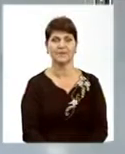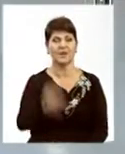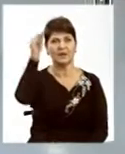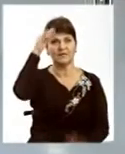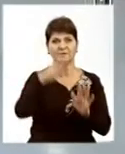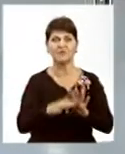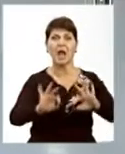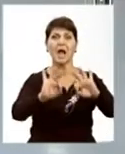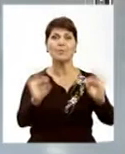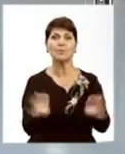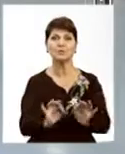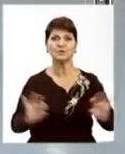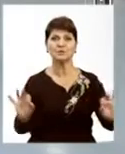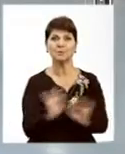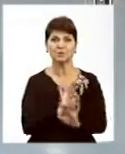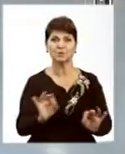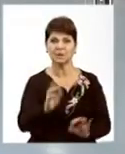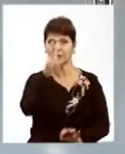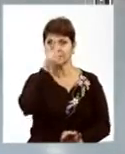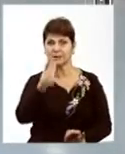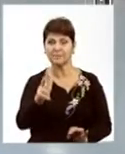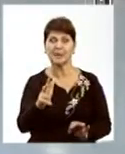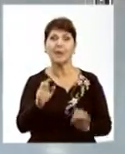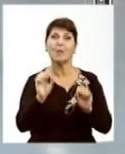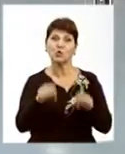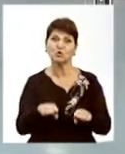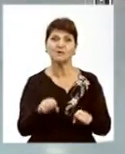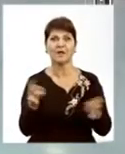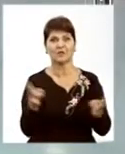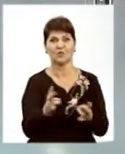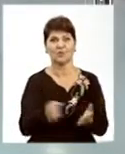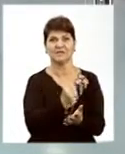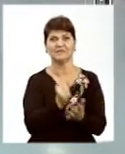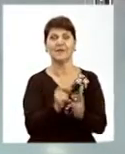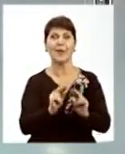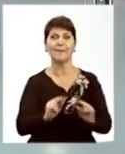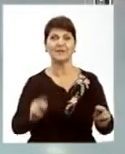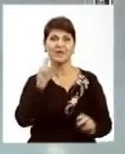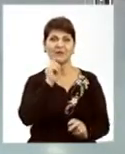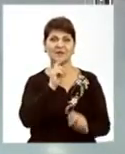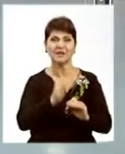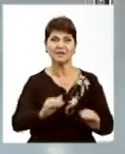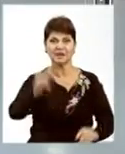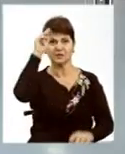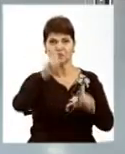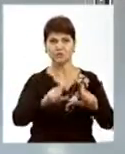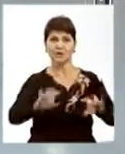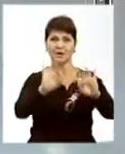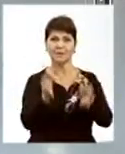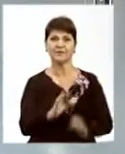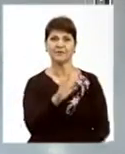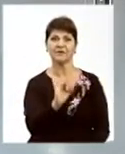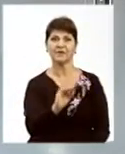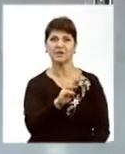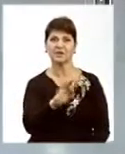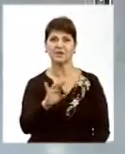Вивчати музичне мистецтво з 3 місяців не лише можливо, а й необхідно, стверджують педагоги Вінницької дитячої школи мистецтв «Вишенька».